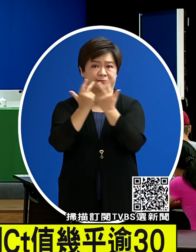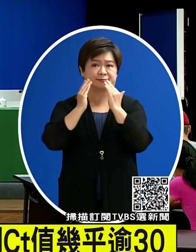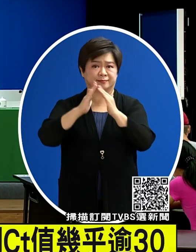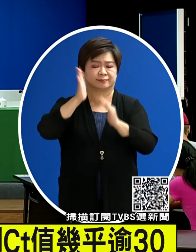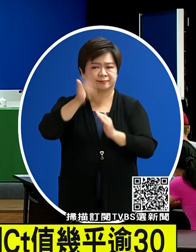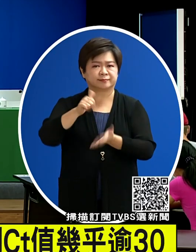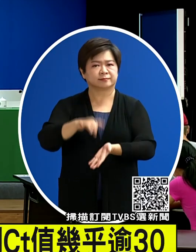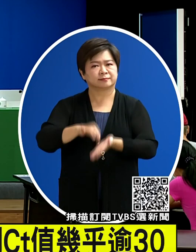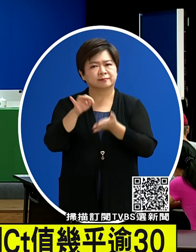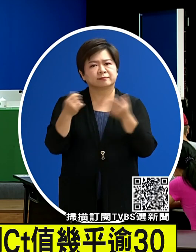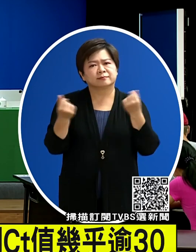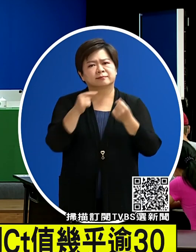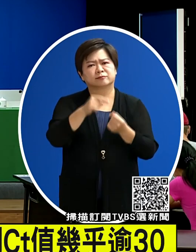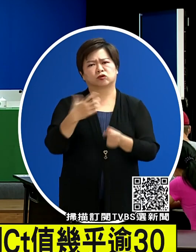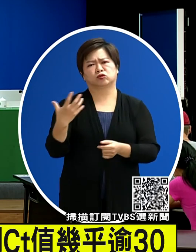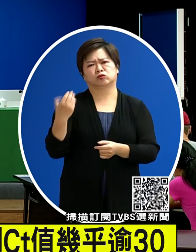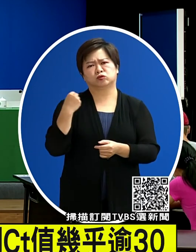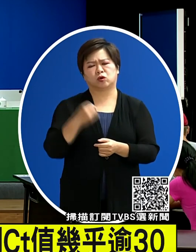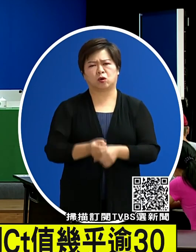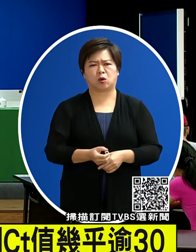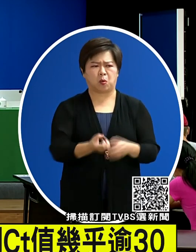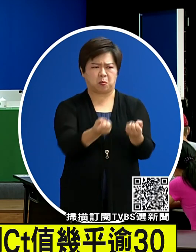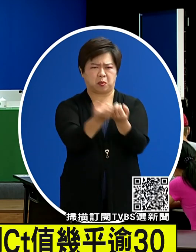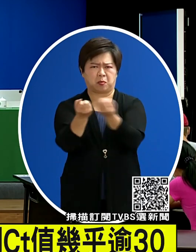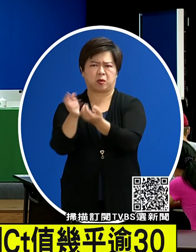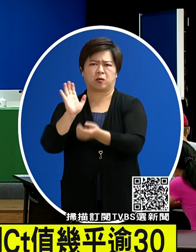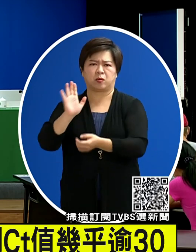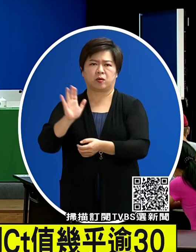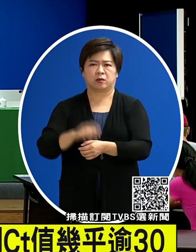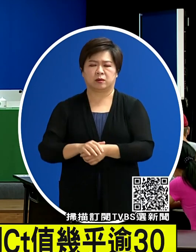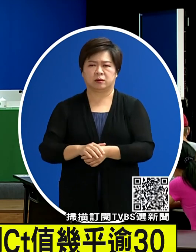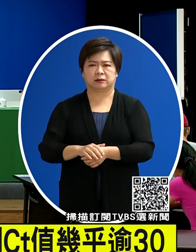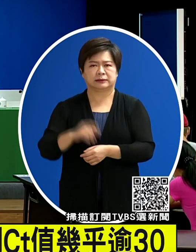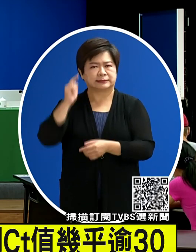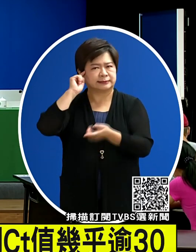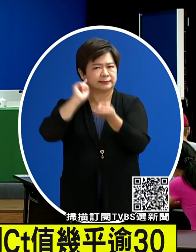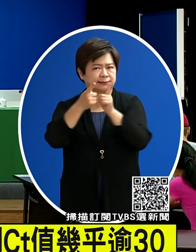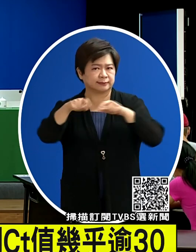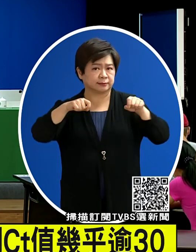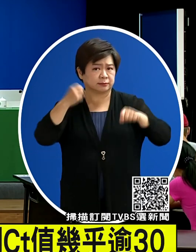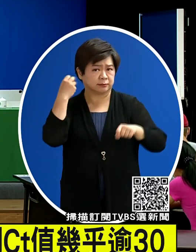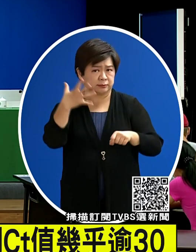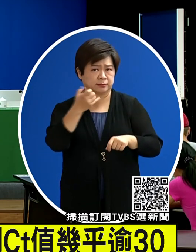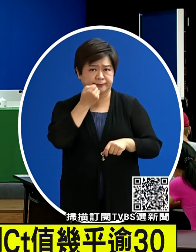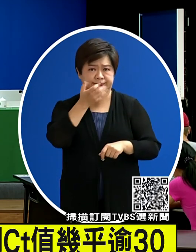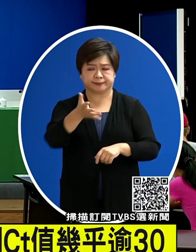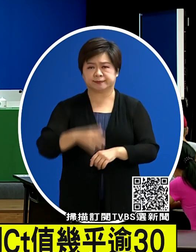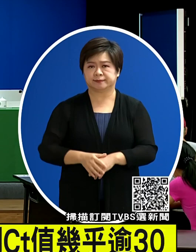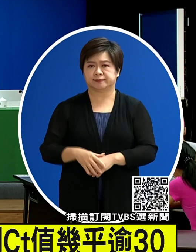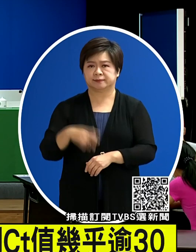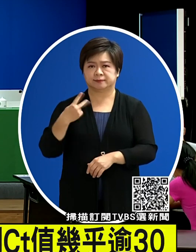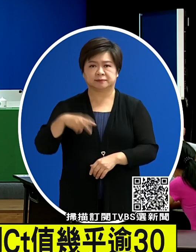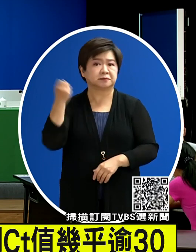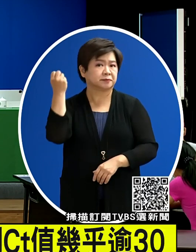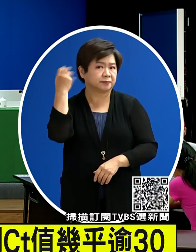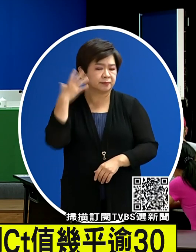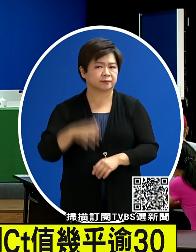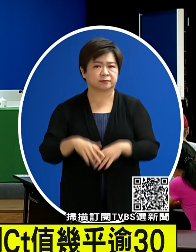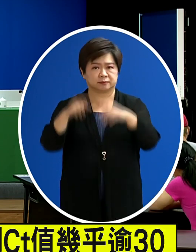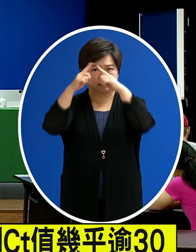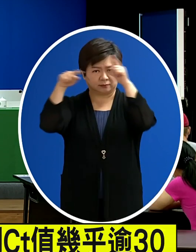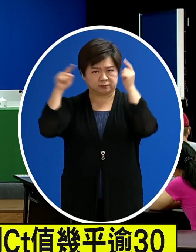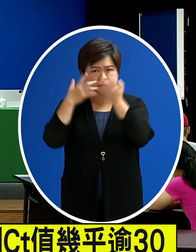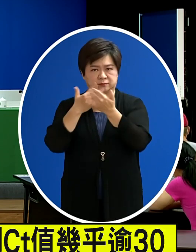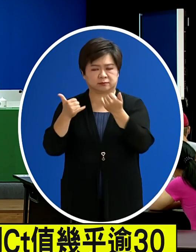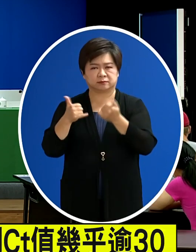宜就建议，类似的旧案例越多，是不是要有新的思考策略？另外一题是说，传出有一名大学